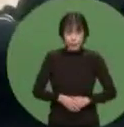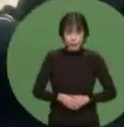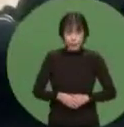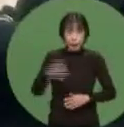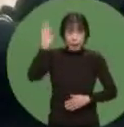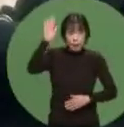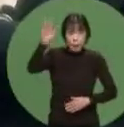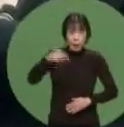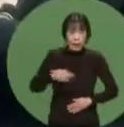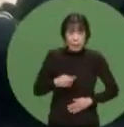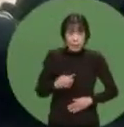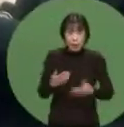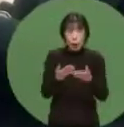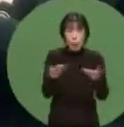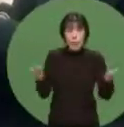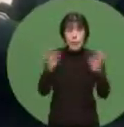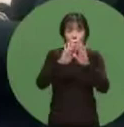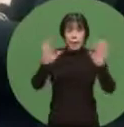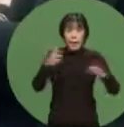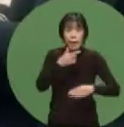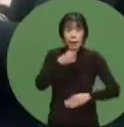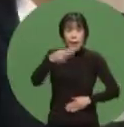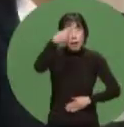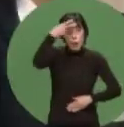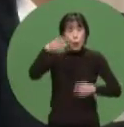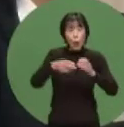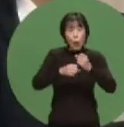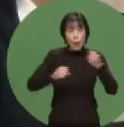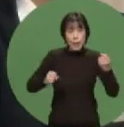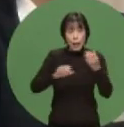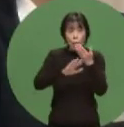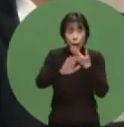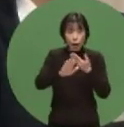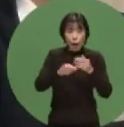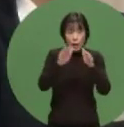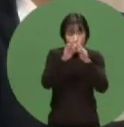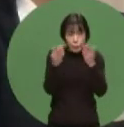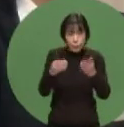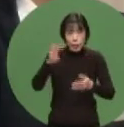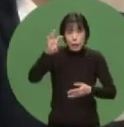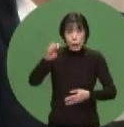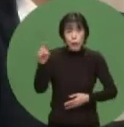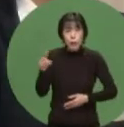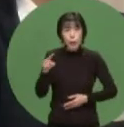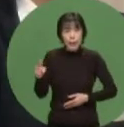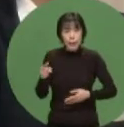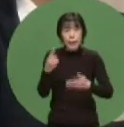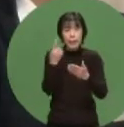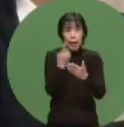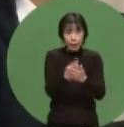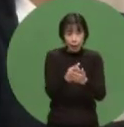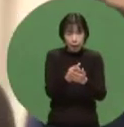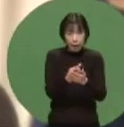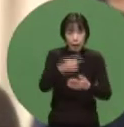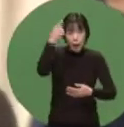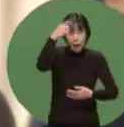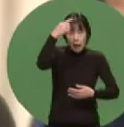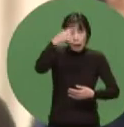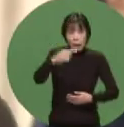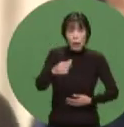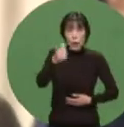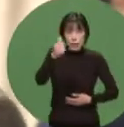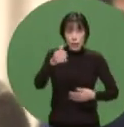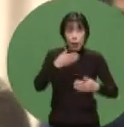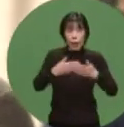将来自分のお店を持ちたいという高校生をはじめ、およそ40名が参加し、講師の方々の経験談